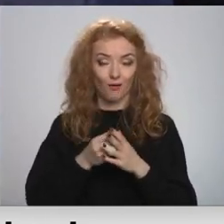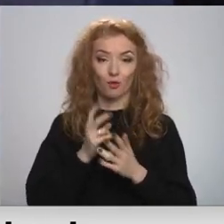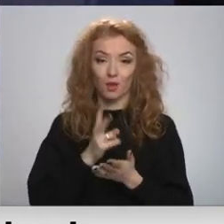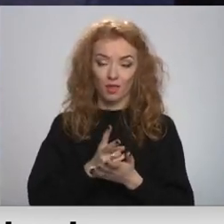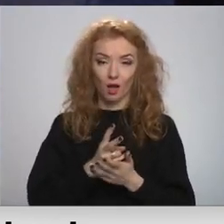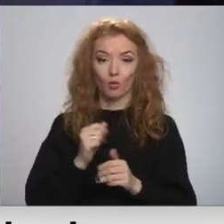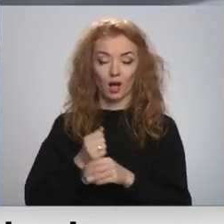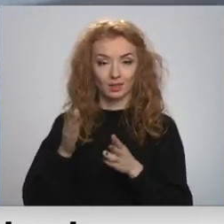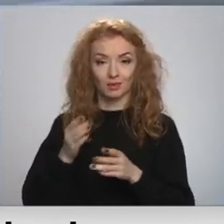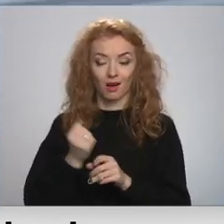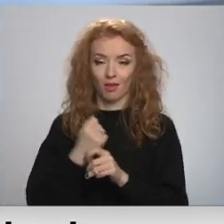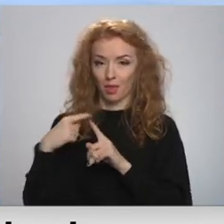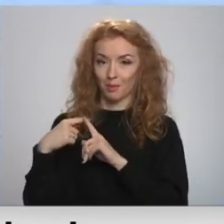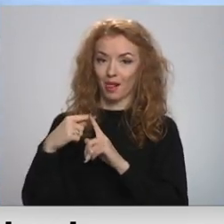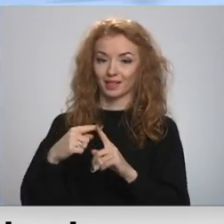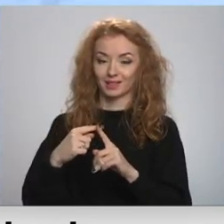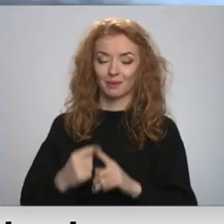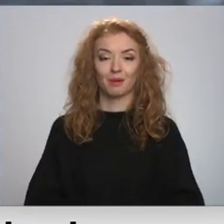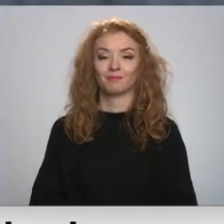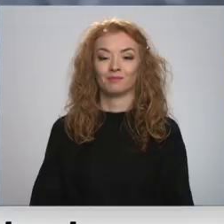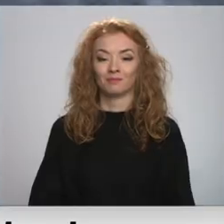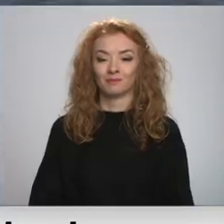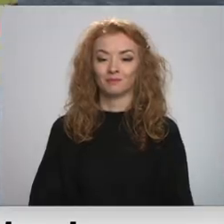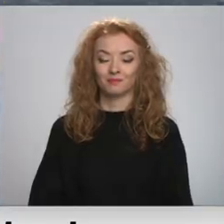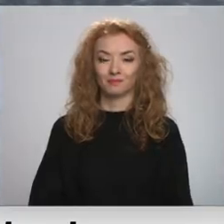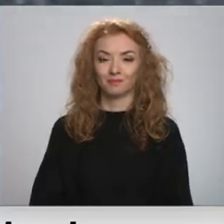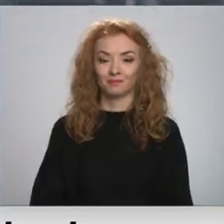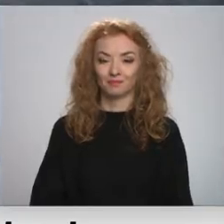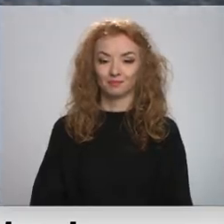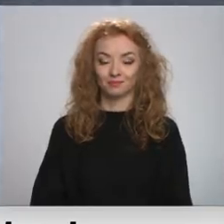stacionārā un NMPD. Svetlana Dudarena, Kandijas Pavels, Latgales reģionālā televīzija.